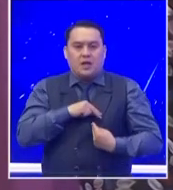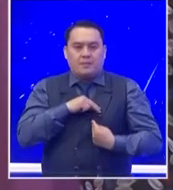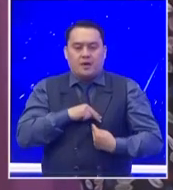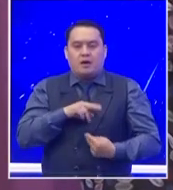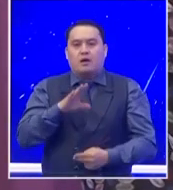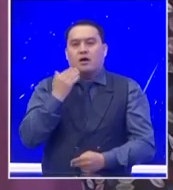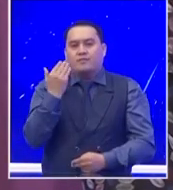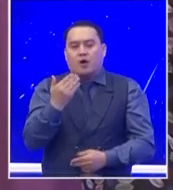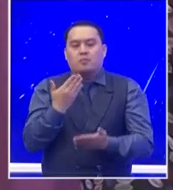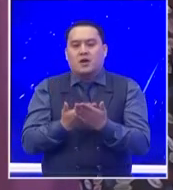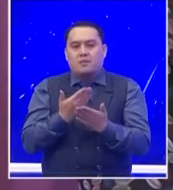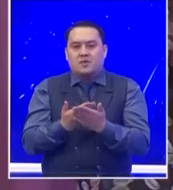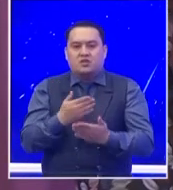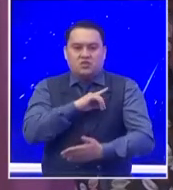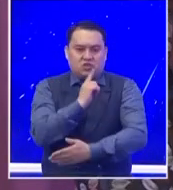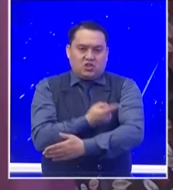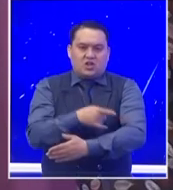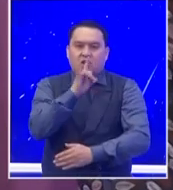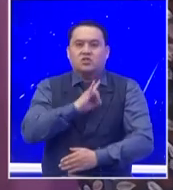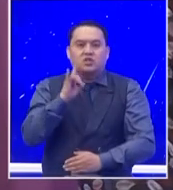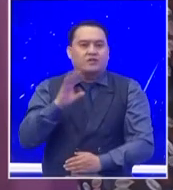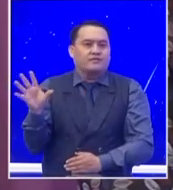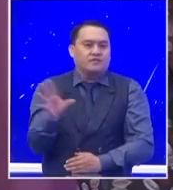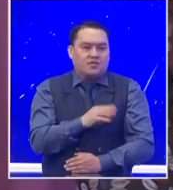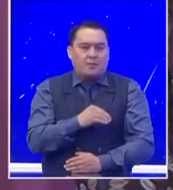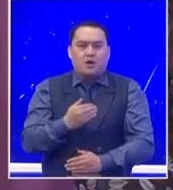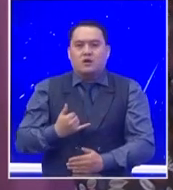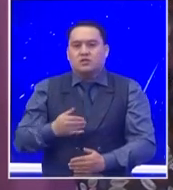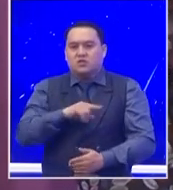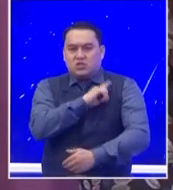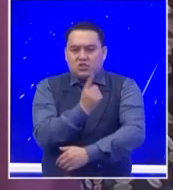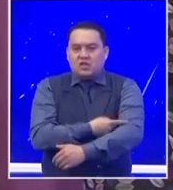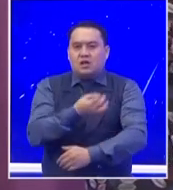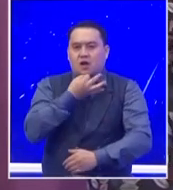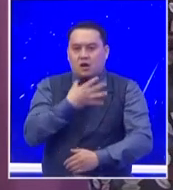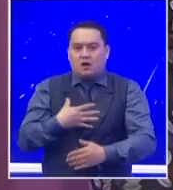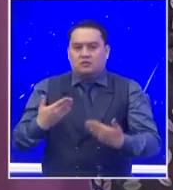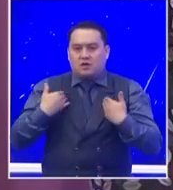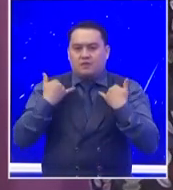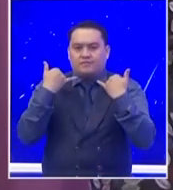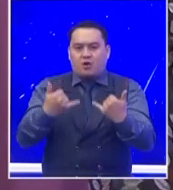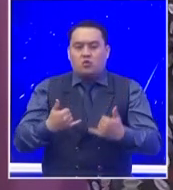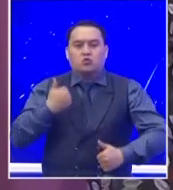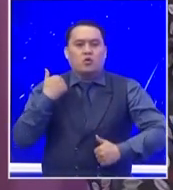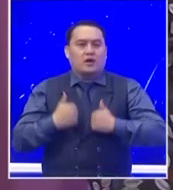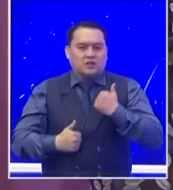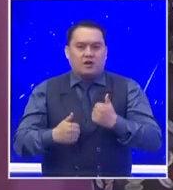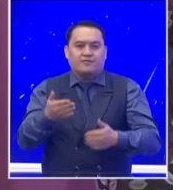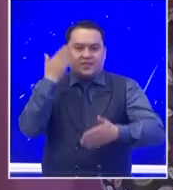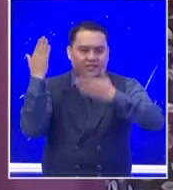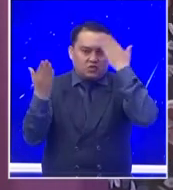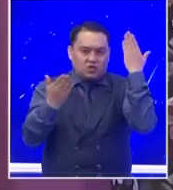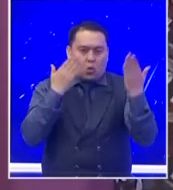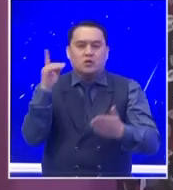Халикен апа – живой пример сильной женщины для нас всех. Мы ею очень сильно гордимся. Она всегда такая веселая и бодрая.